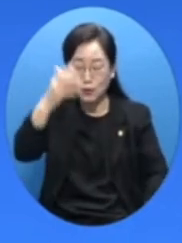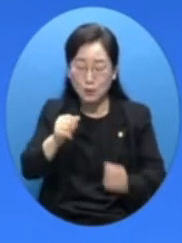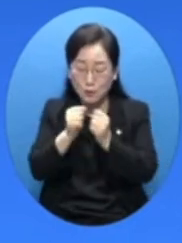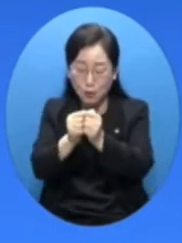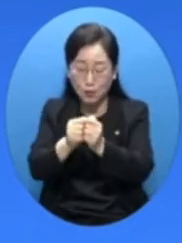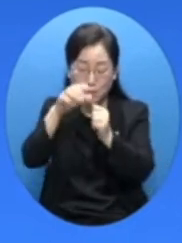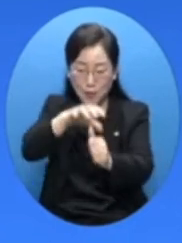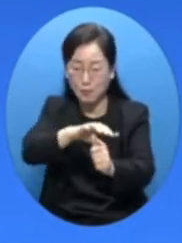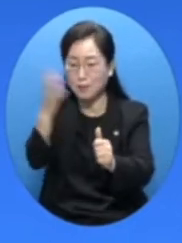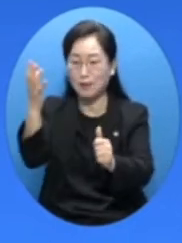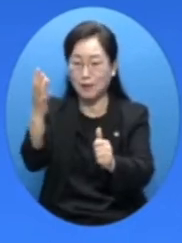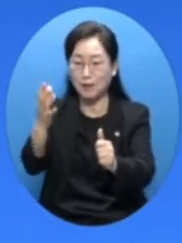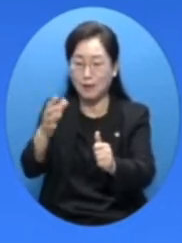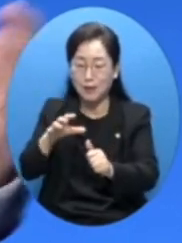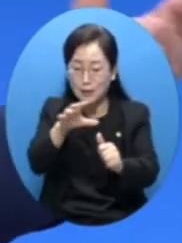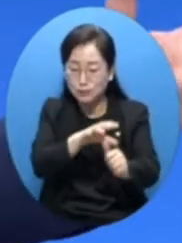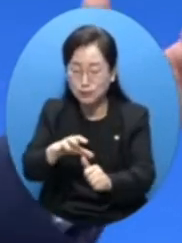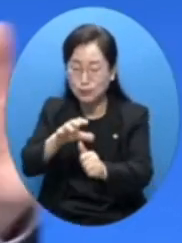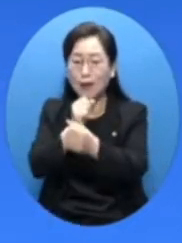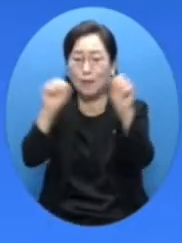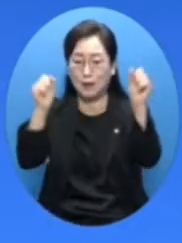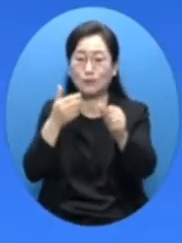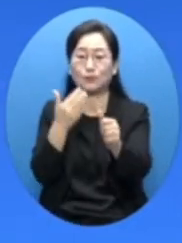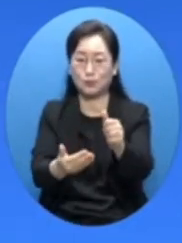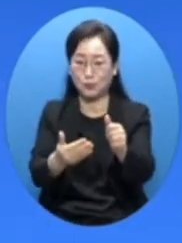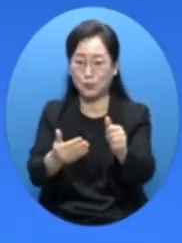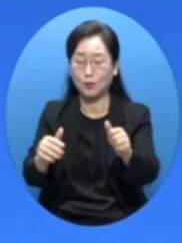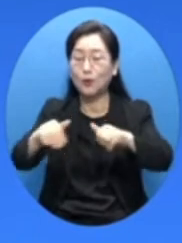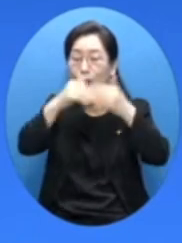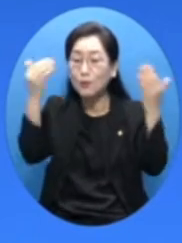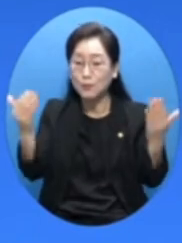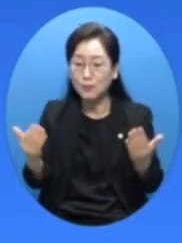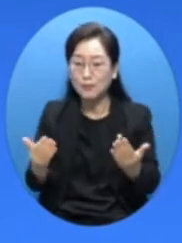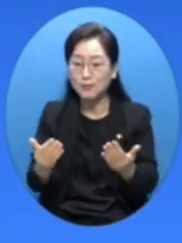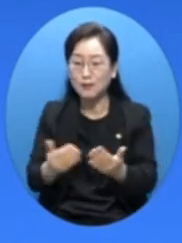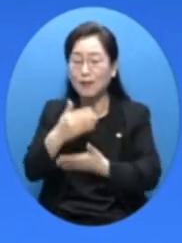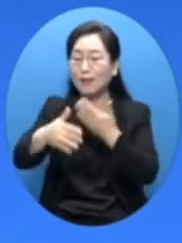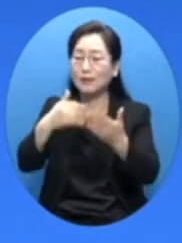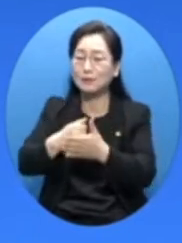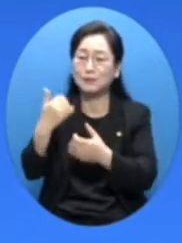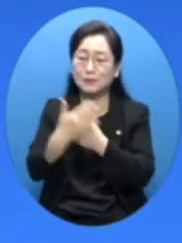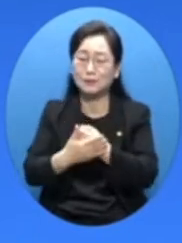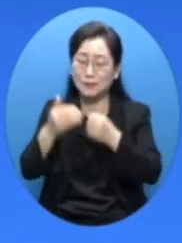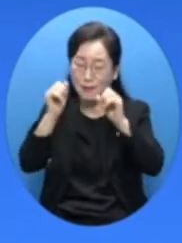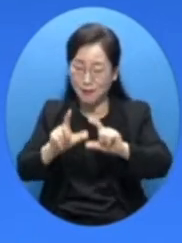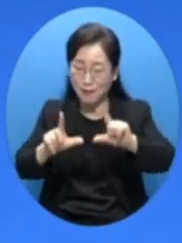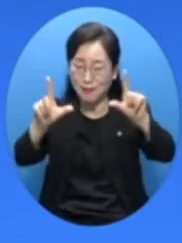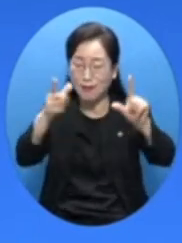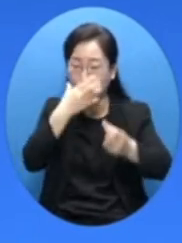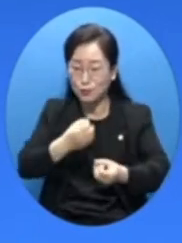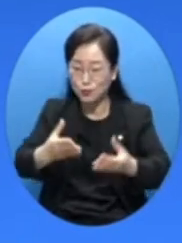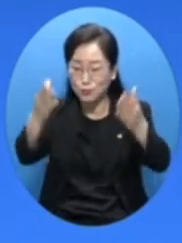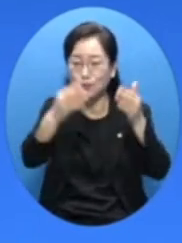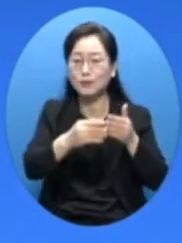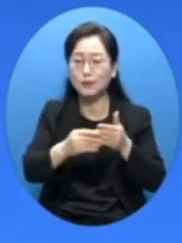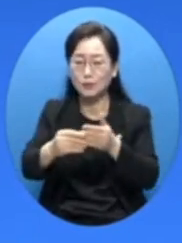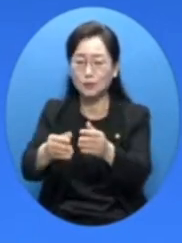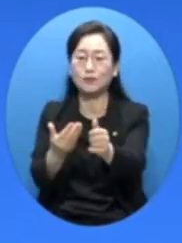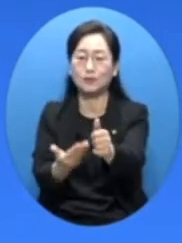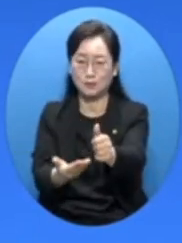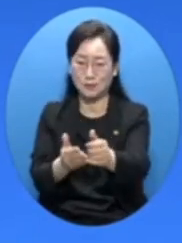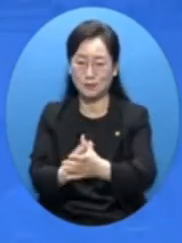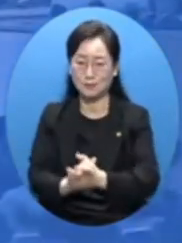자유케 하고 모든 눌린 데서 우리를 해방시켜주며 우리를 하나님의 은혜의 해로 축복으로 이끌어 주시는